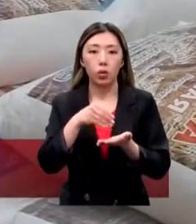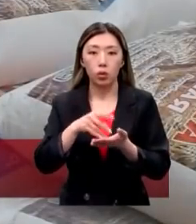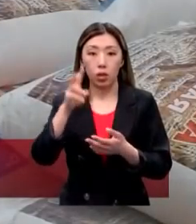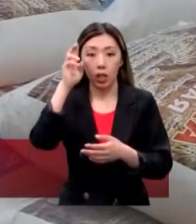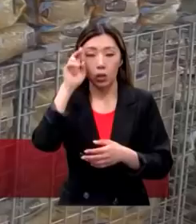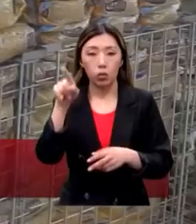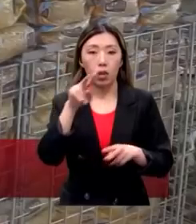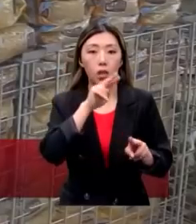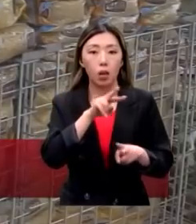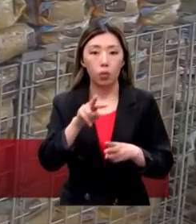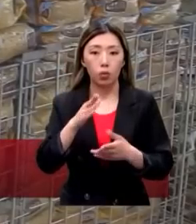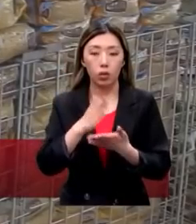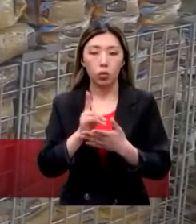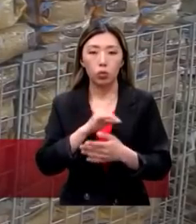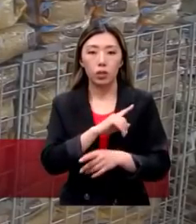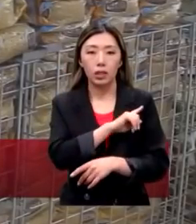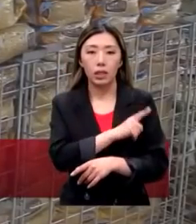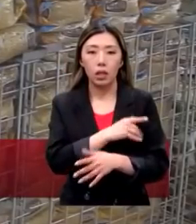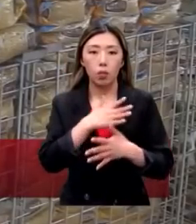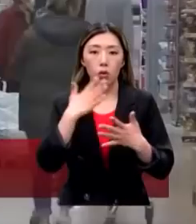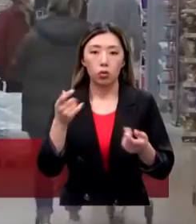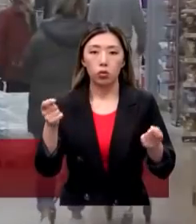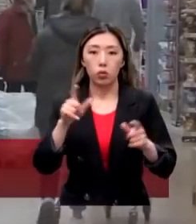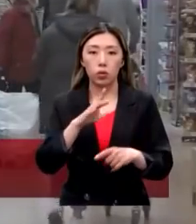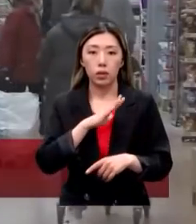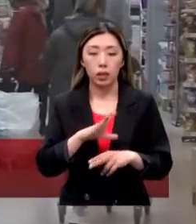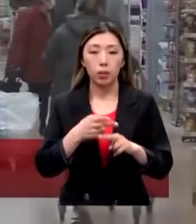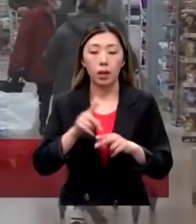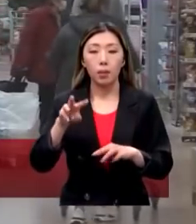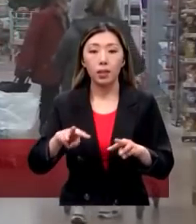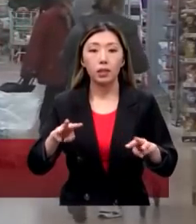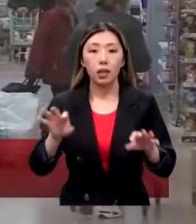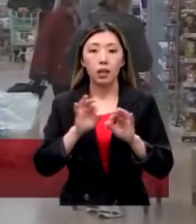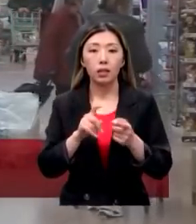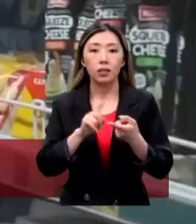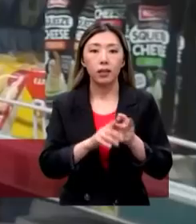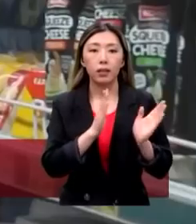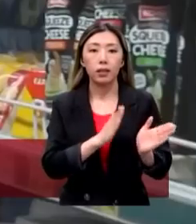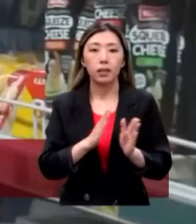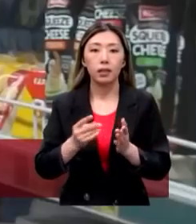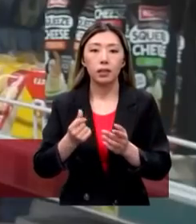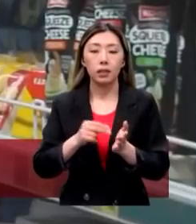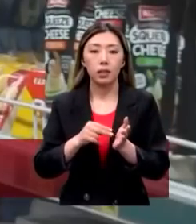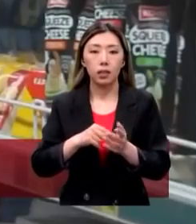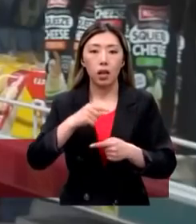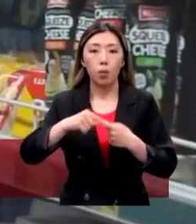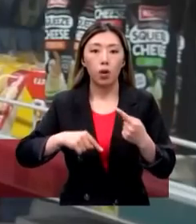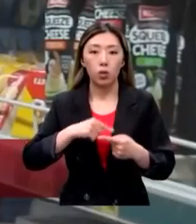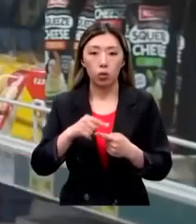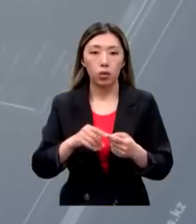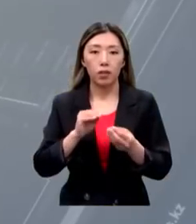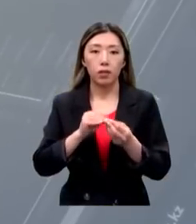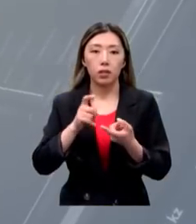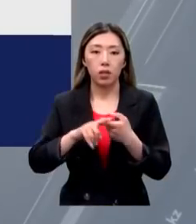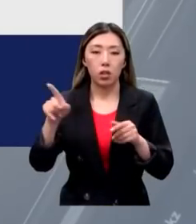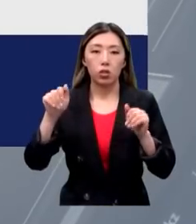контролируются государством. В Минторговле объясняют, один из механизмов регулирования цен, оборотная схема, буксует на уровне